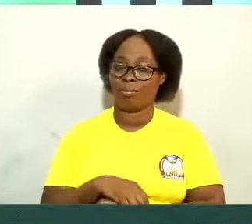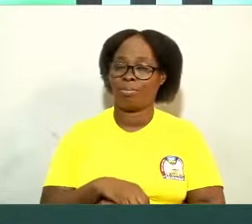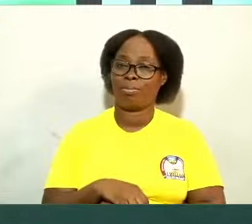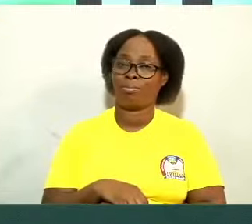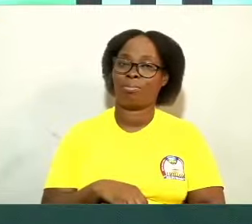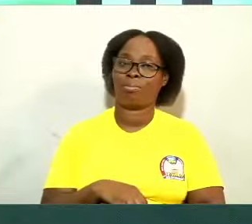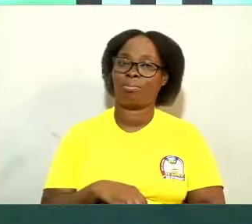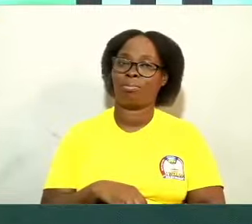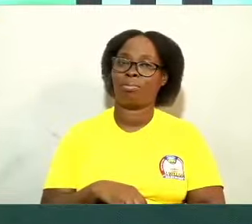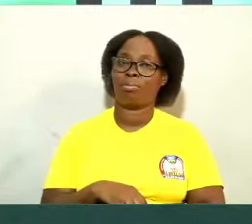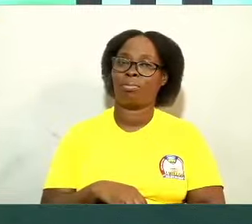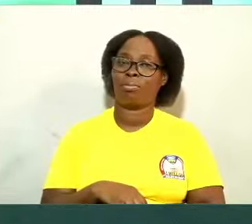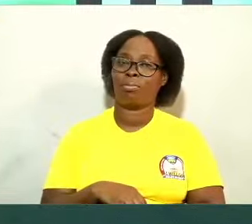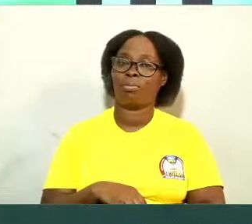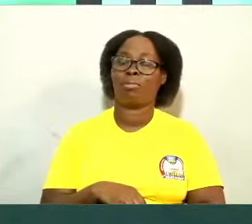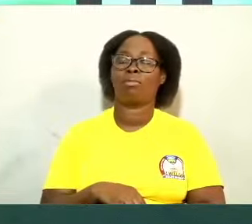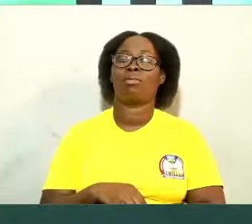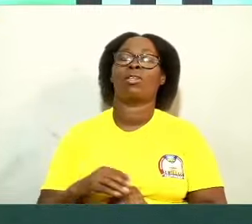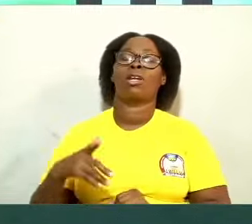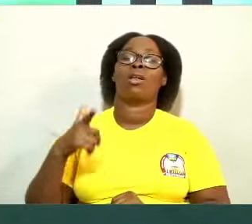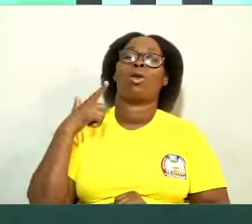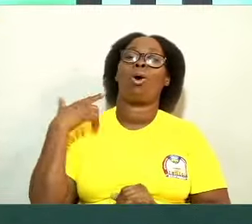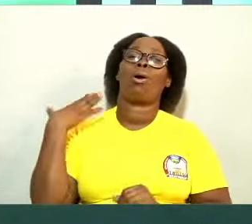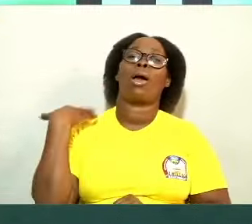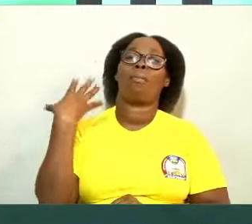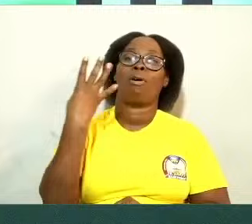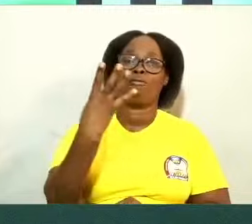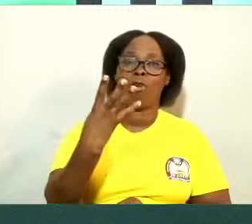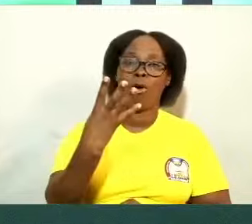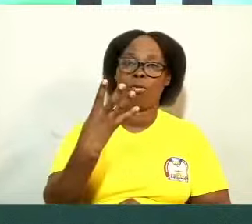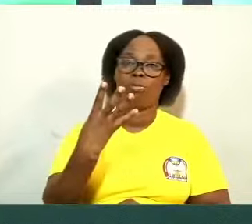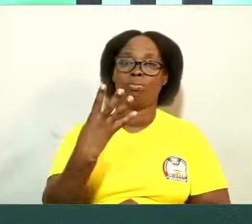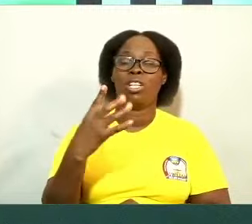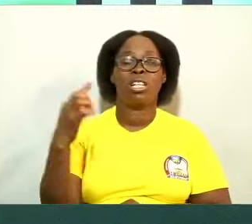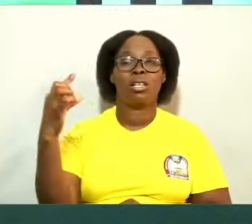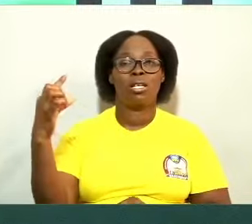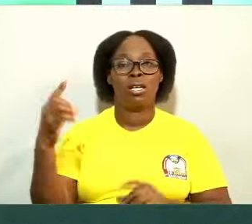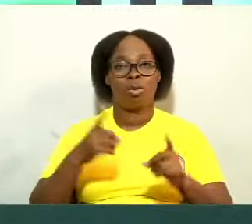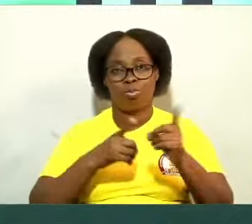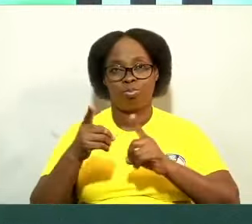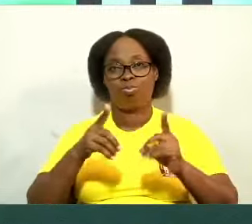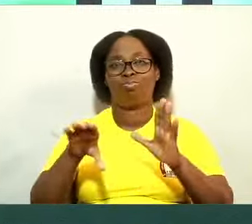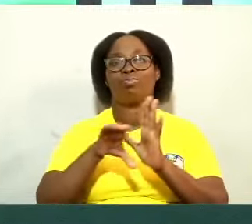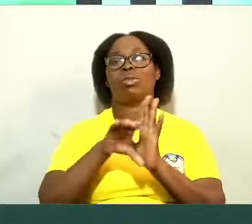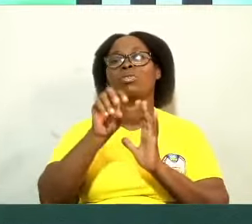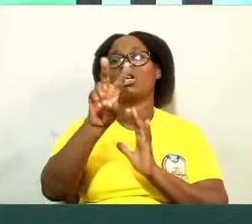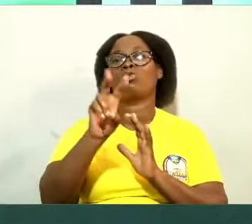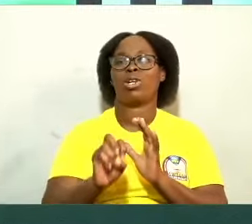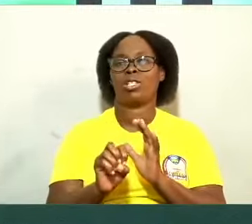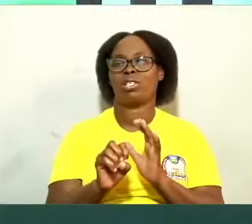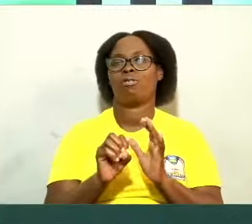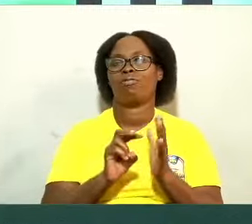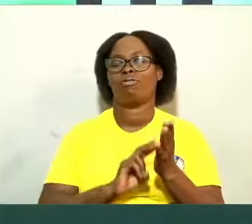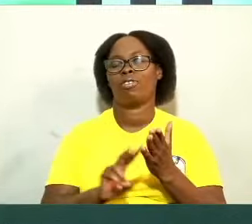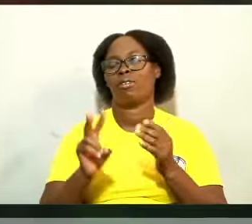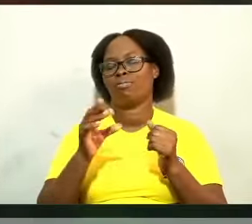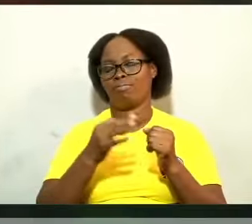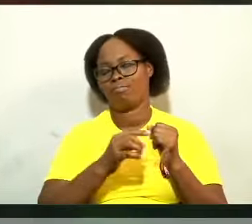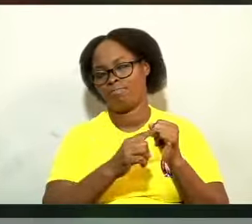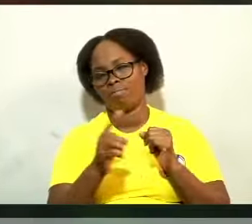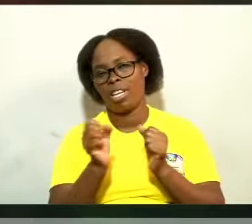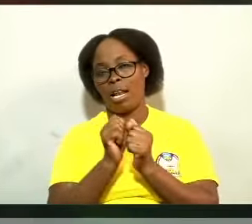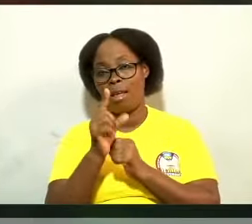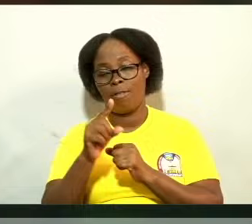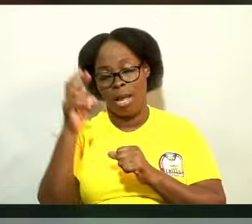Angalia amri ya 4 Kutoka 20 fungu la 8 mpaka 11. Ikumbuke siku ya sabato, itakase.